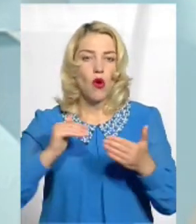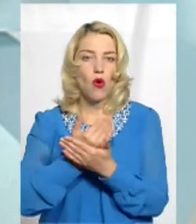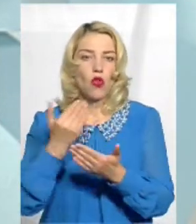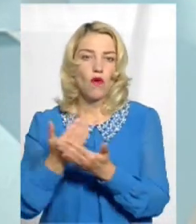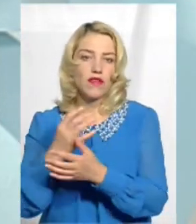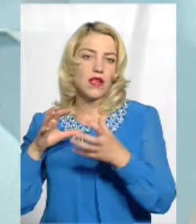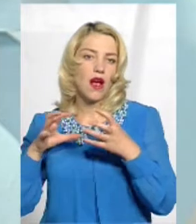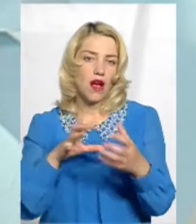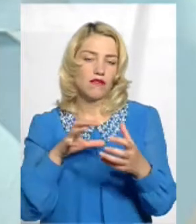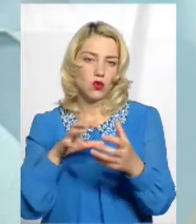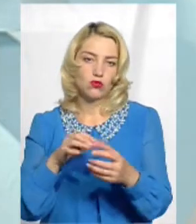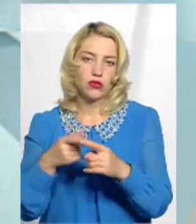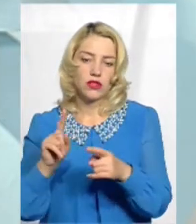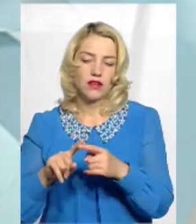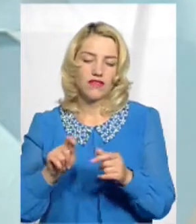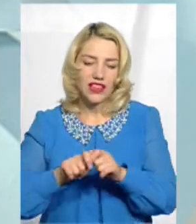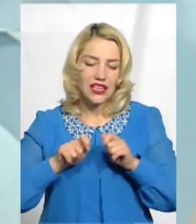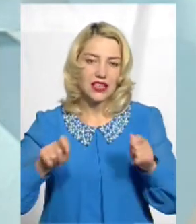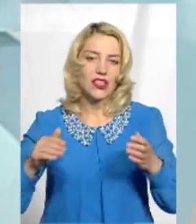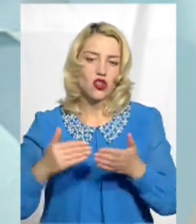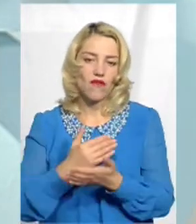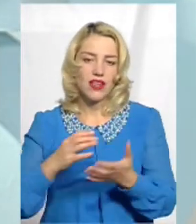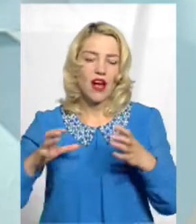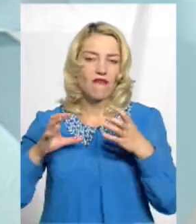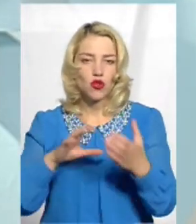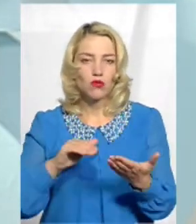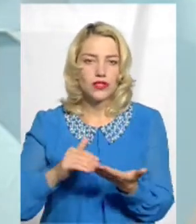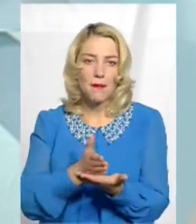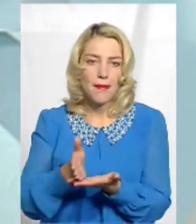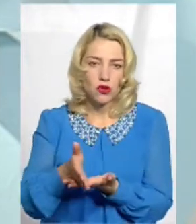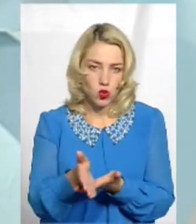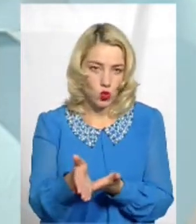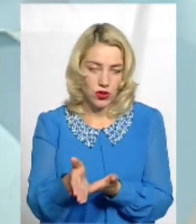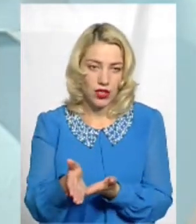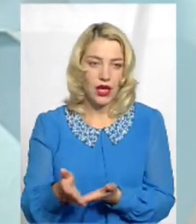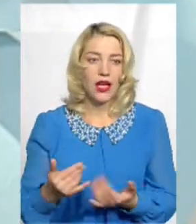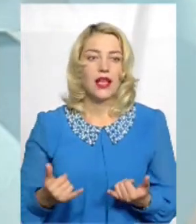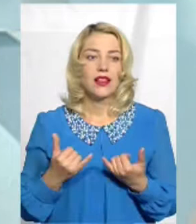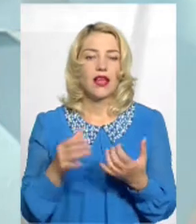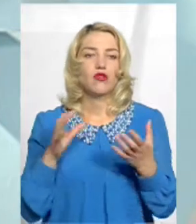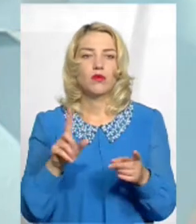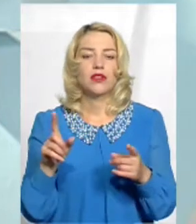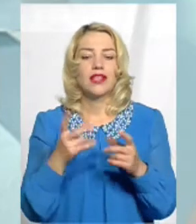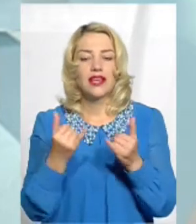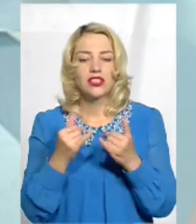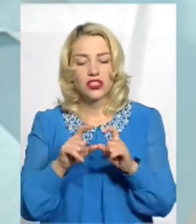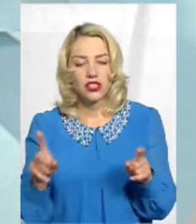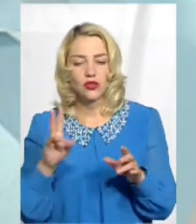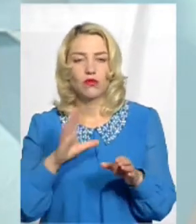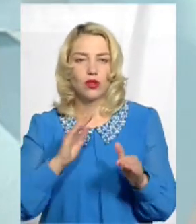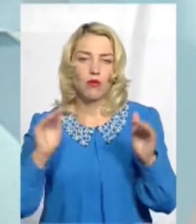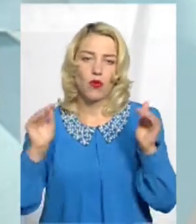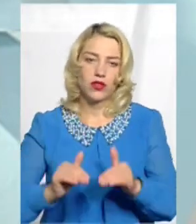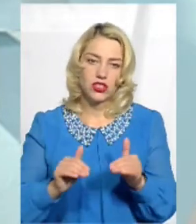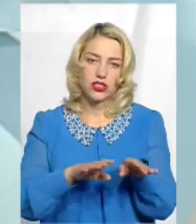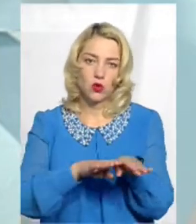автобусний парк, відкрити нові автобусні маршрути саме для тих шкіл, які були чи понижені в ступенях, чи ліквідовані, чи